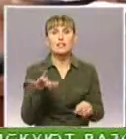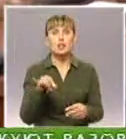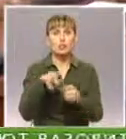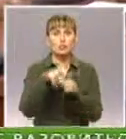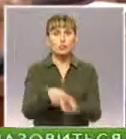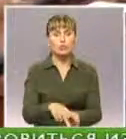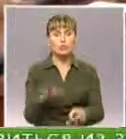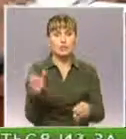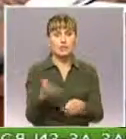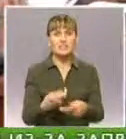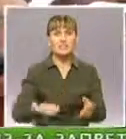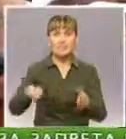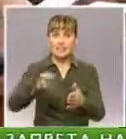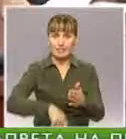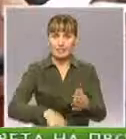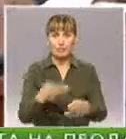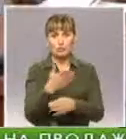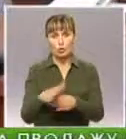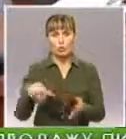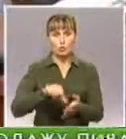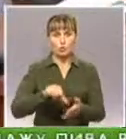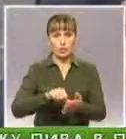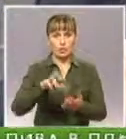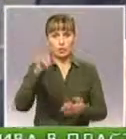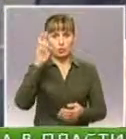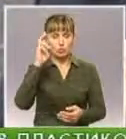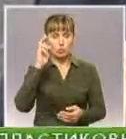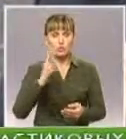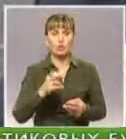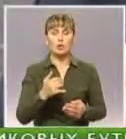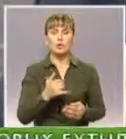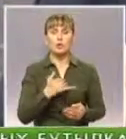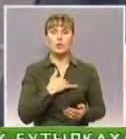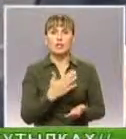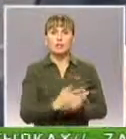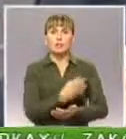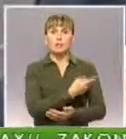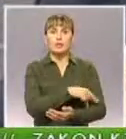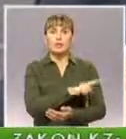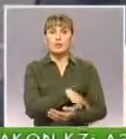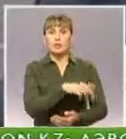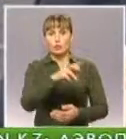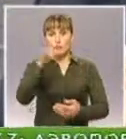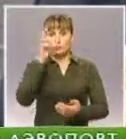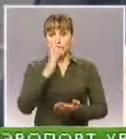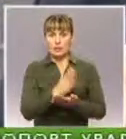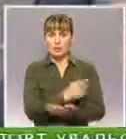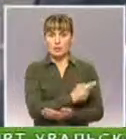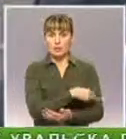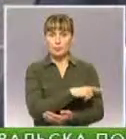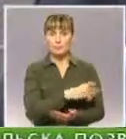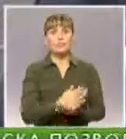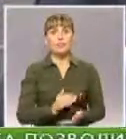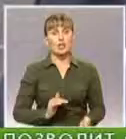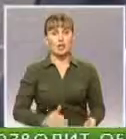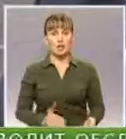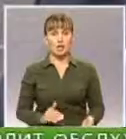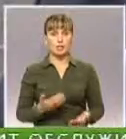принудительная ликвидация объектов с долей участия государства. У нас есть медицина, есть государственная медицина. Есть